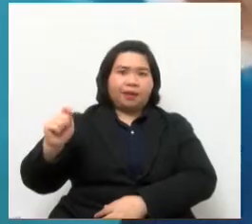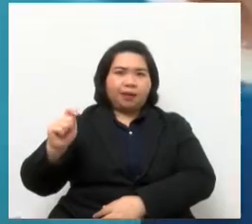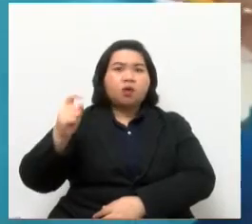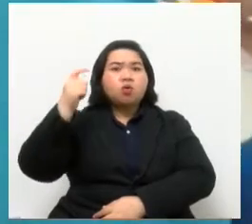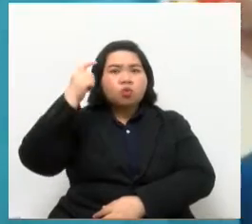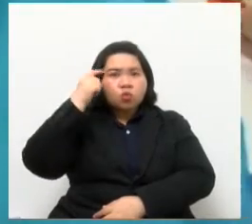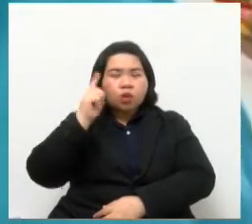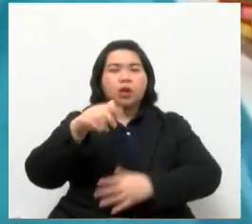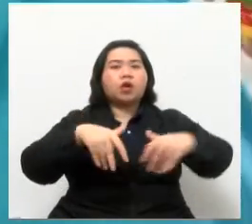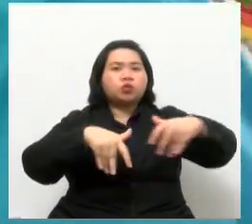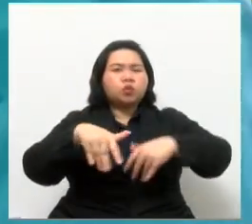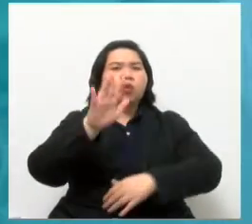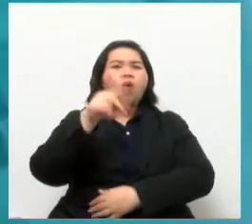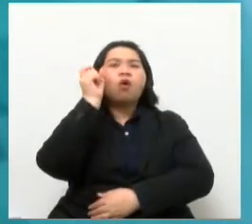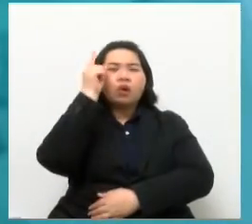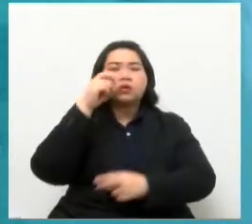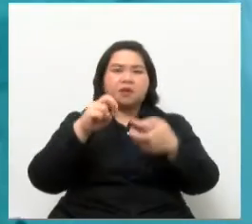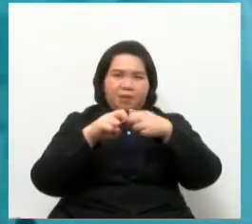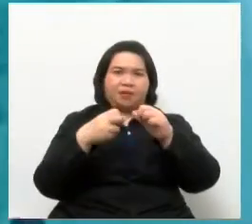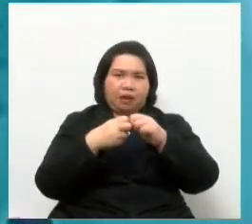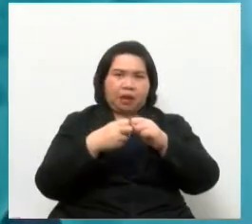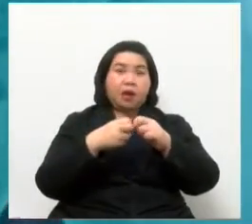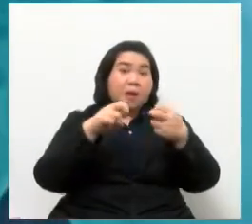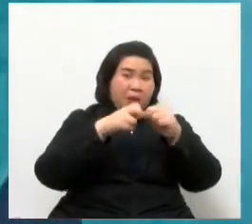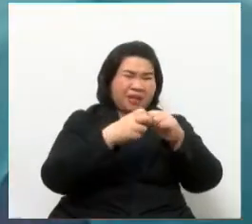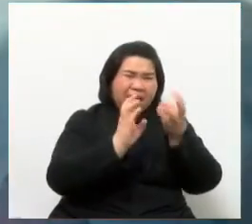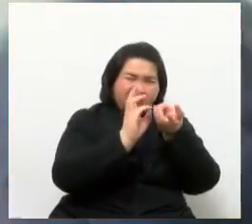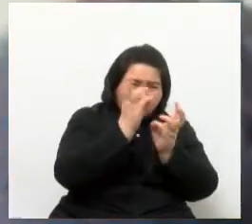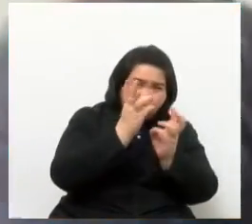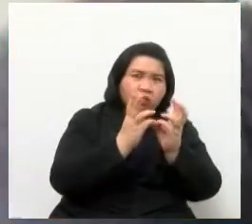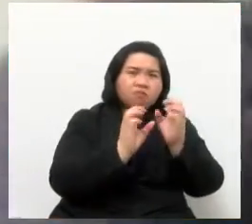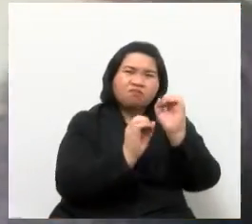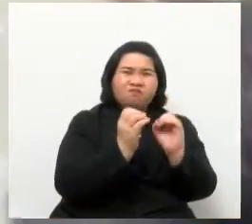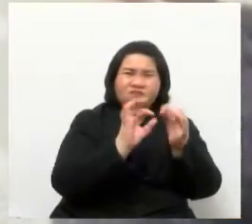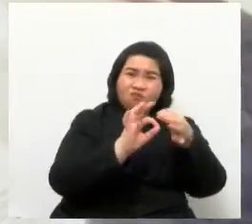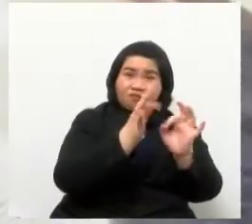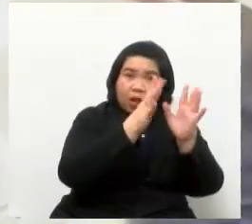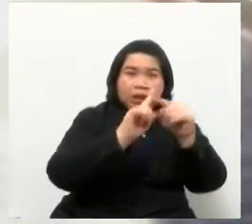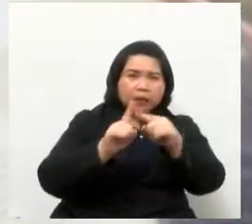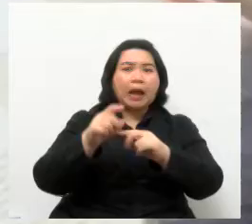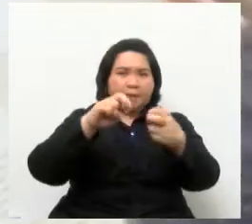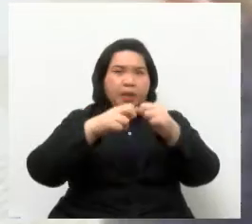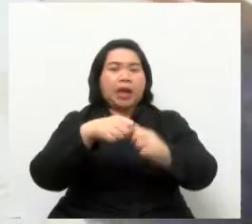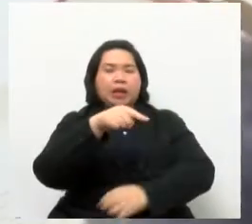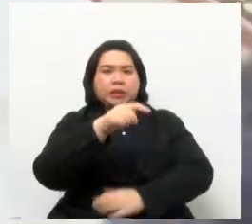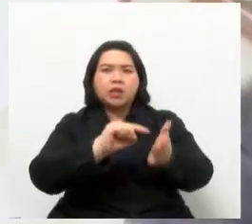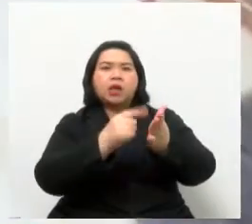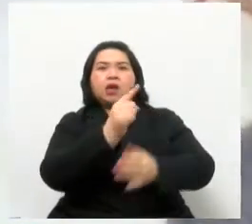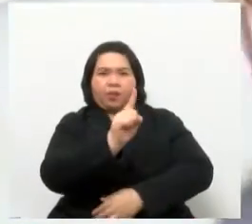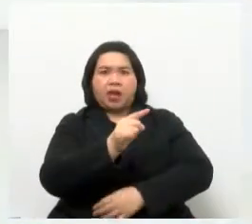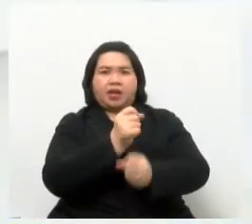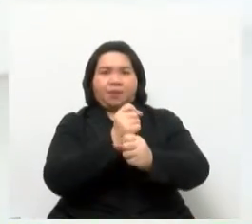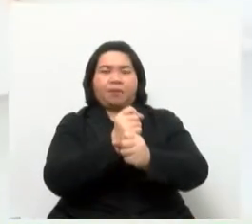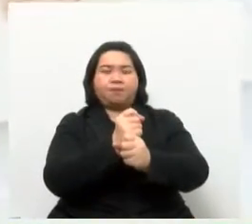ชุมชนเข้าใจถึงสถานการณ์และตระหนักถึงกิจกรรมที่ก่อให้เกิดหมอกควันฝุ่น PM